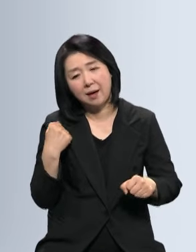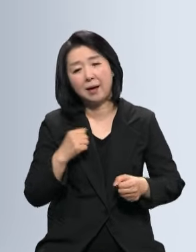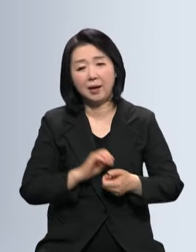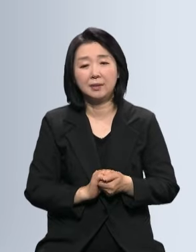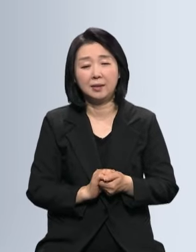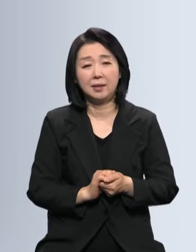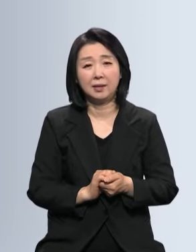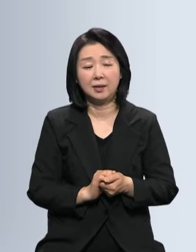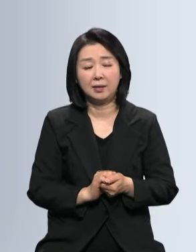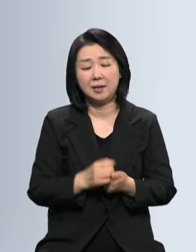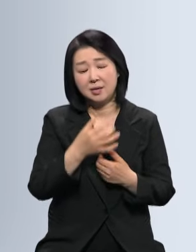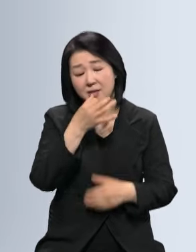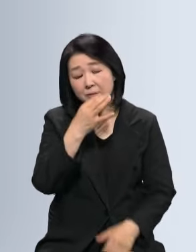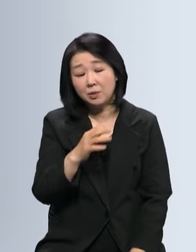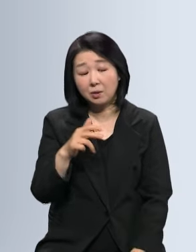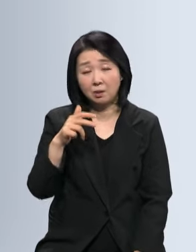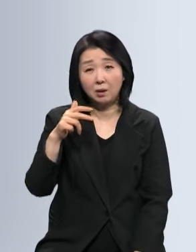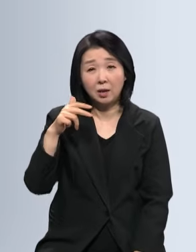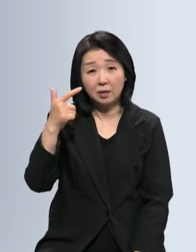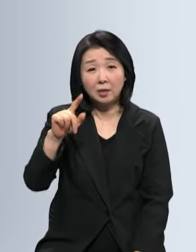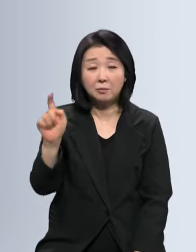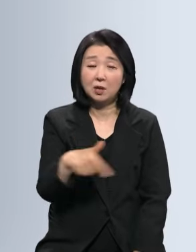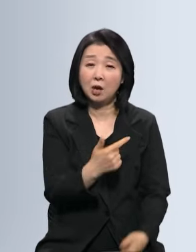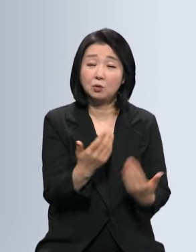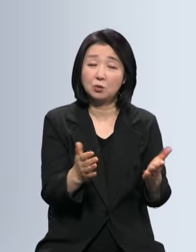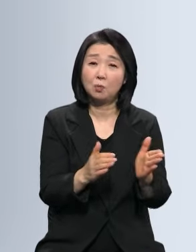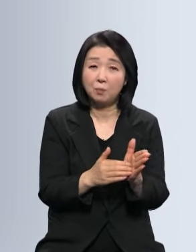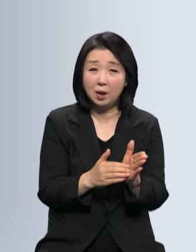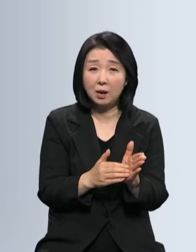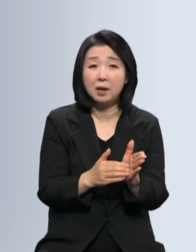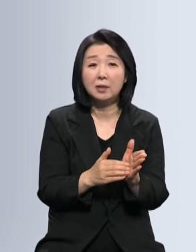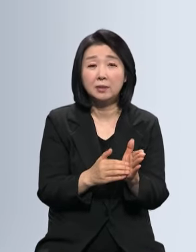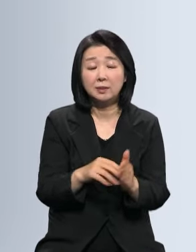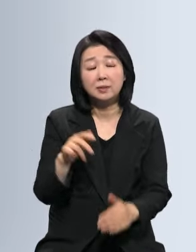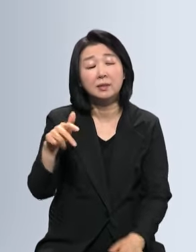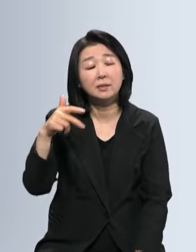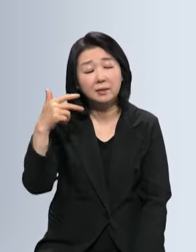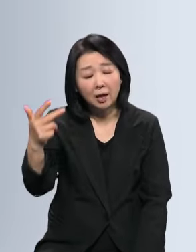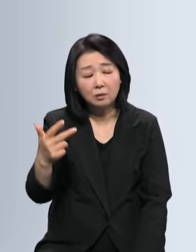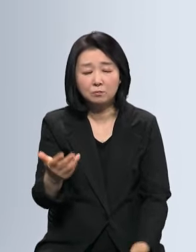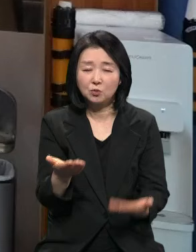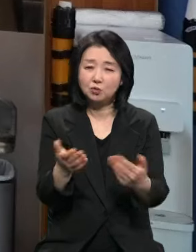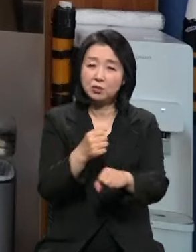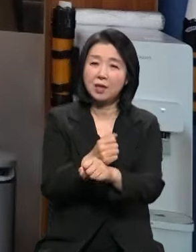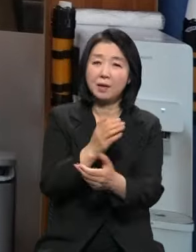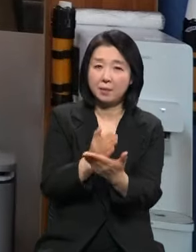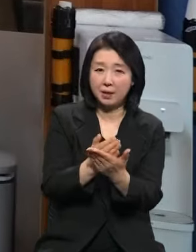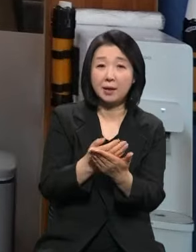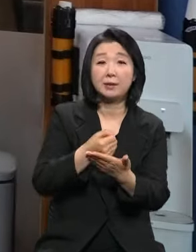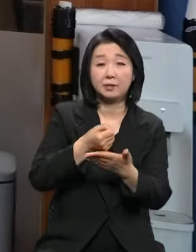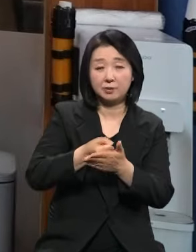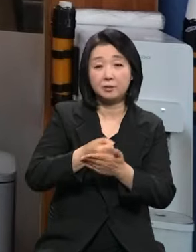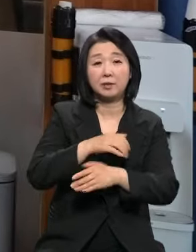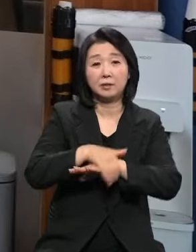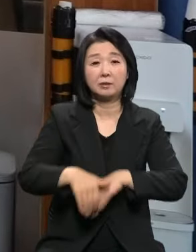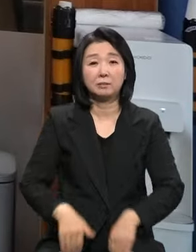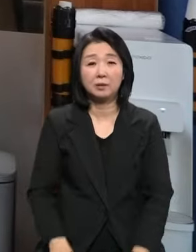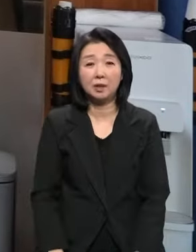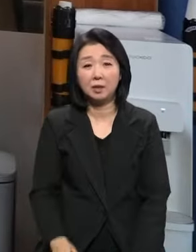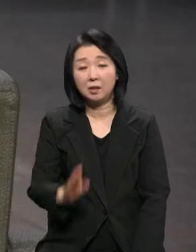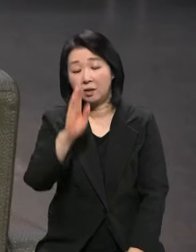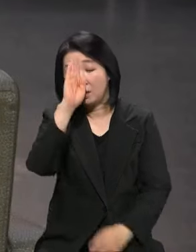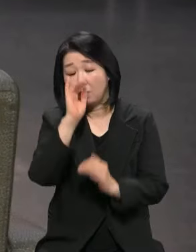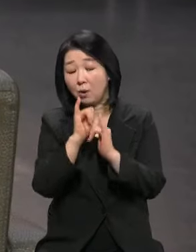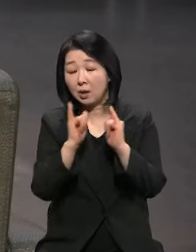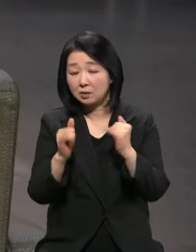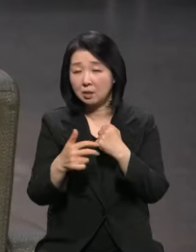다음 주 하루 휴진하고 이후 주일의 휴진 여부는 더 논의하겠다고 했습니다 현장에선 이미 환자들에게